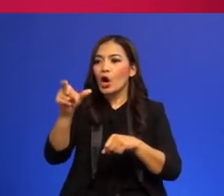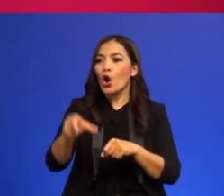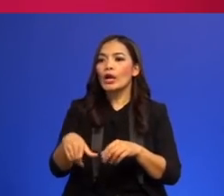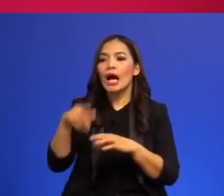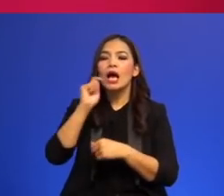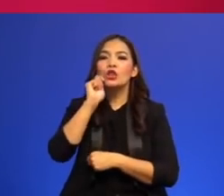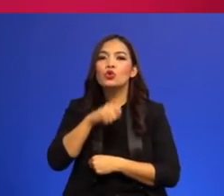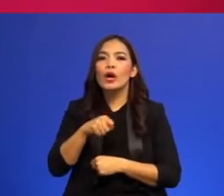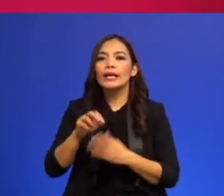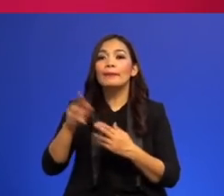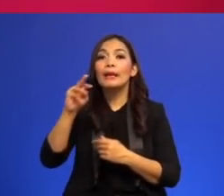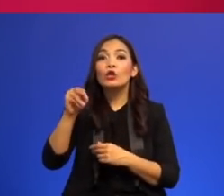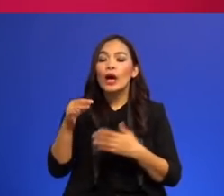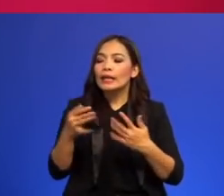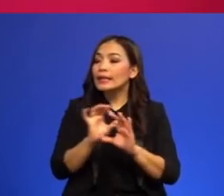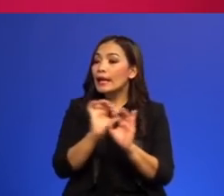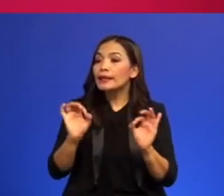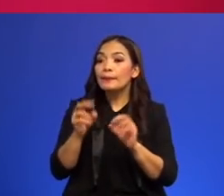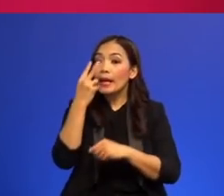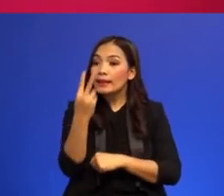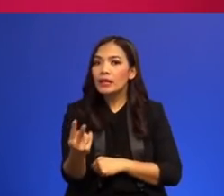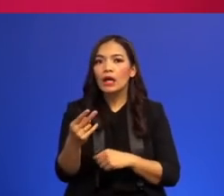mertua.